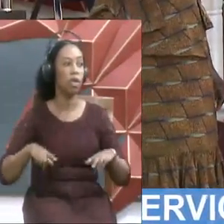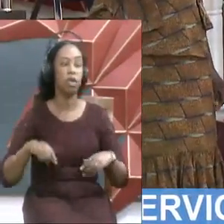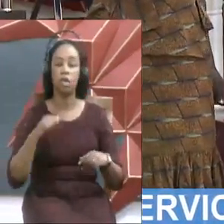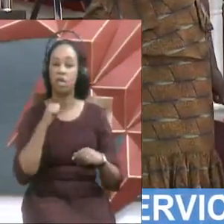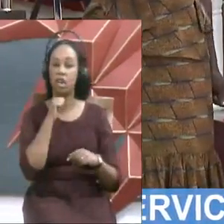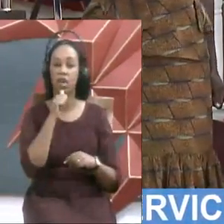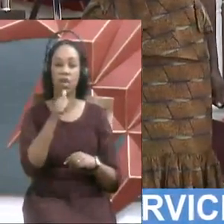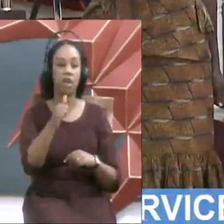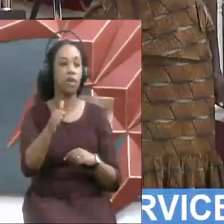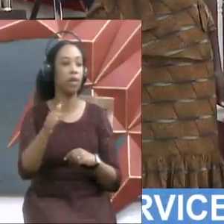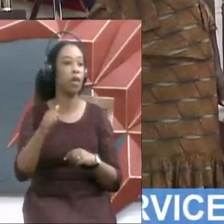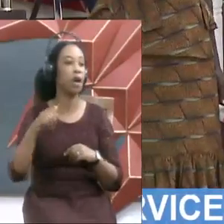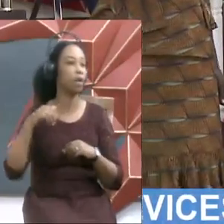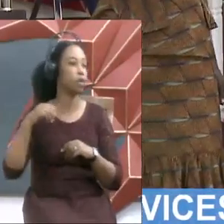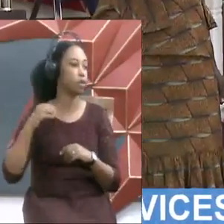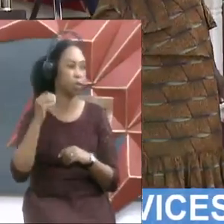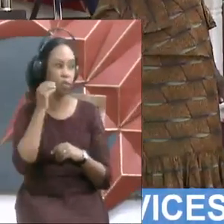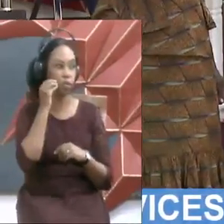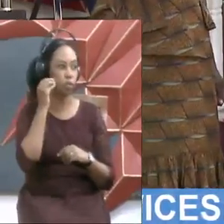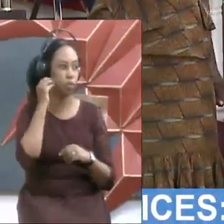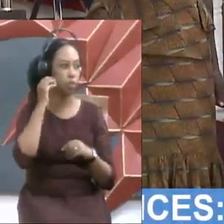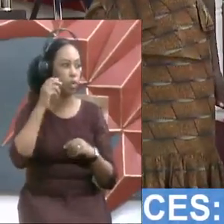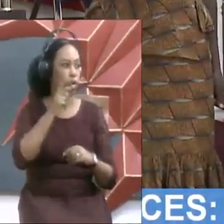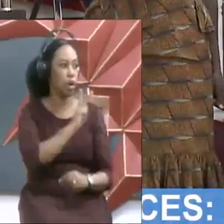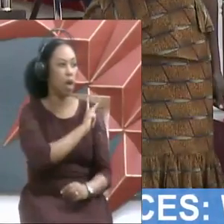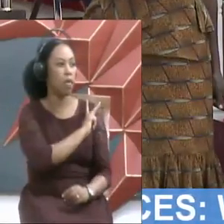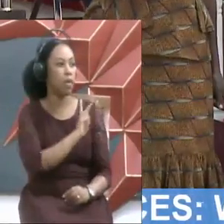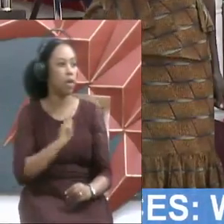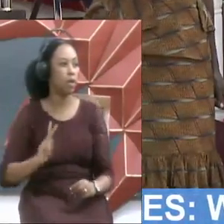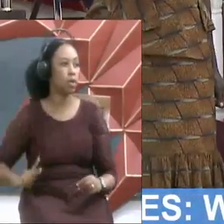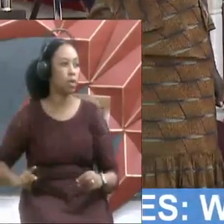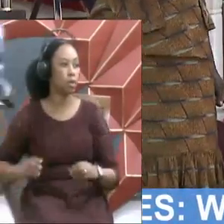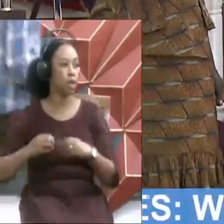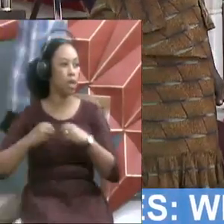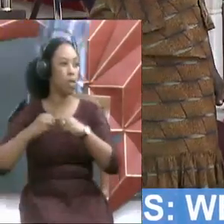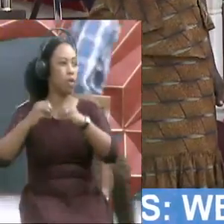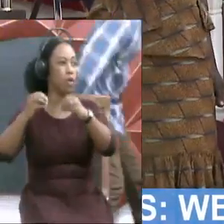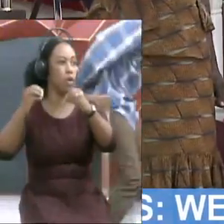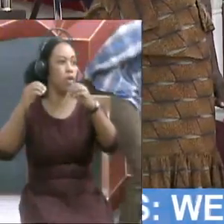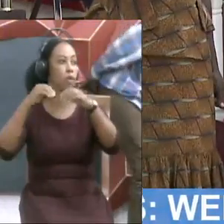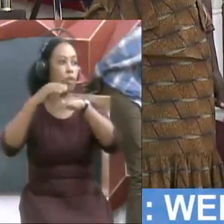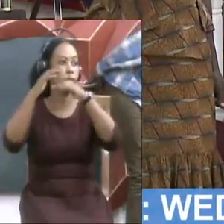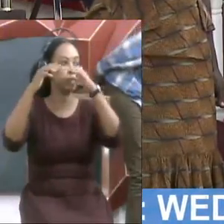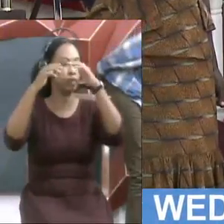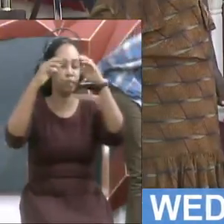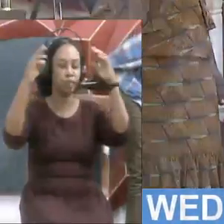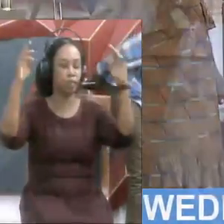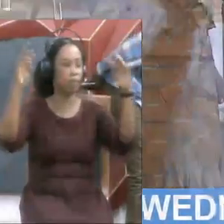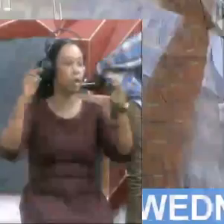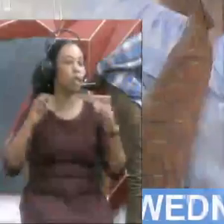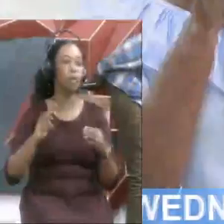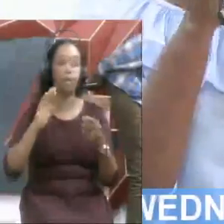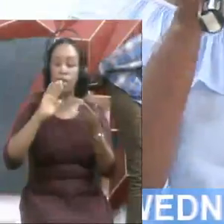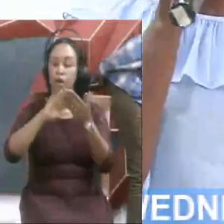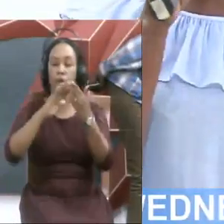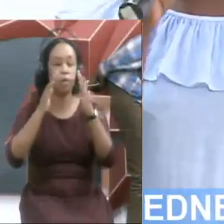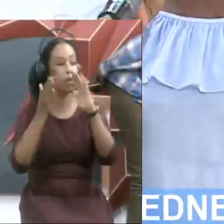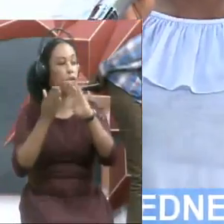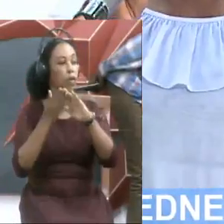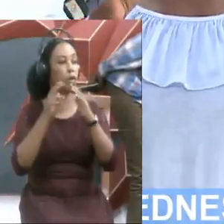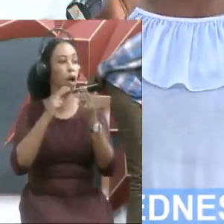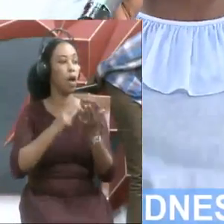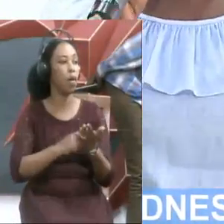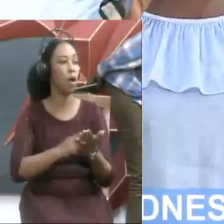gakondo ubwami tujyamo ni wo murwa wabera ubwami tujyamo ni